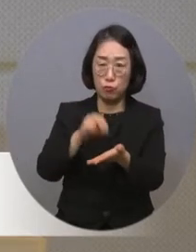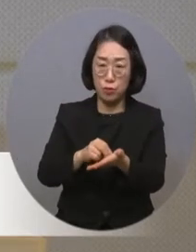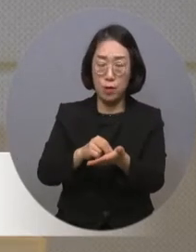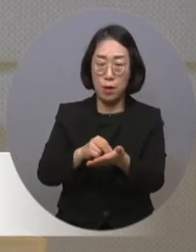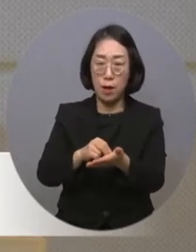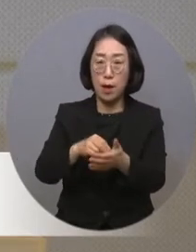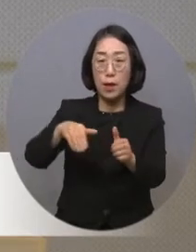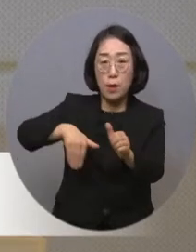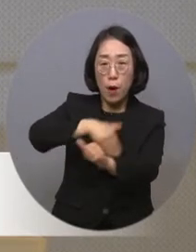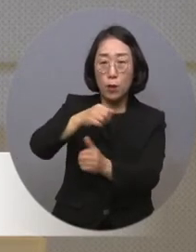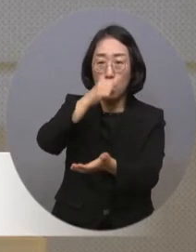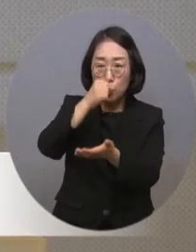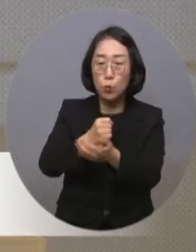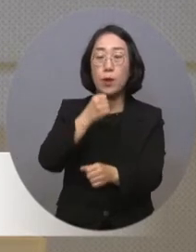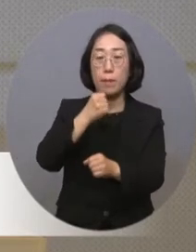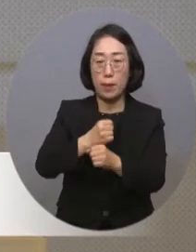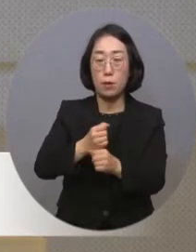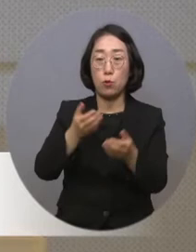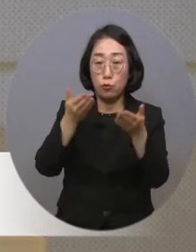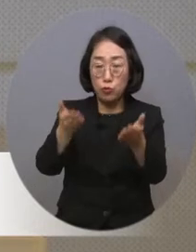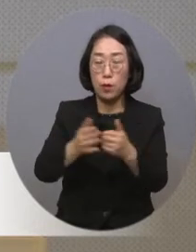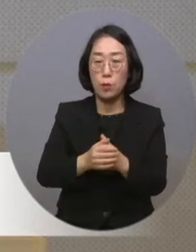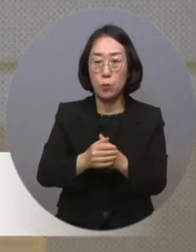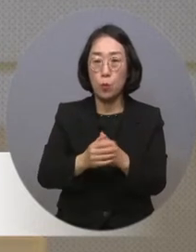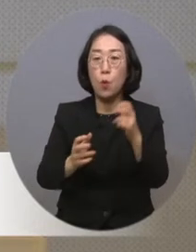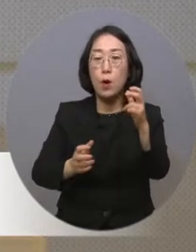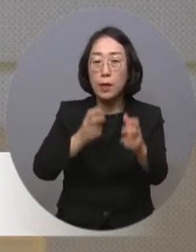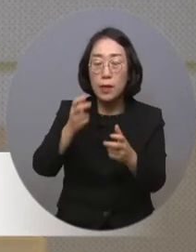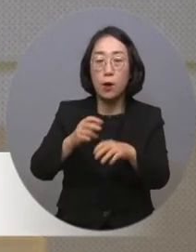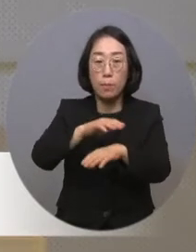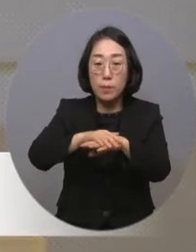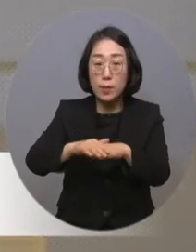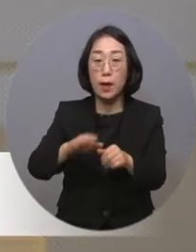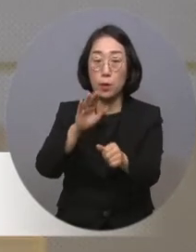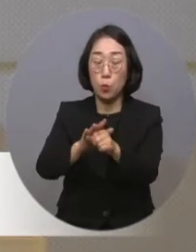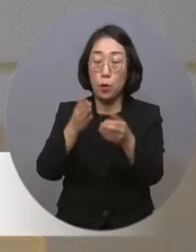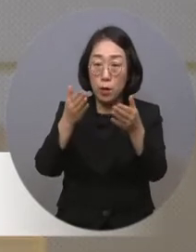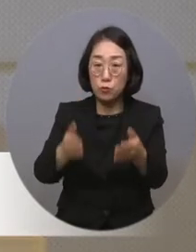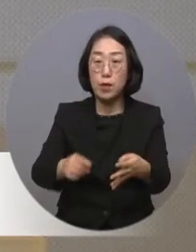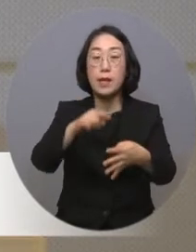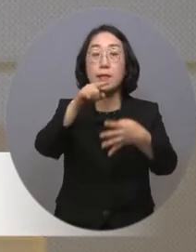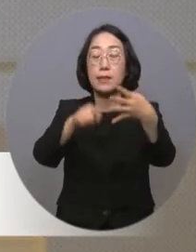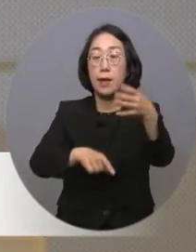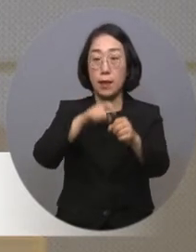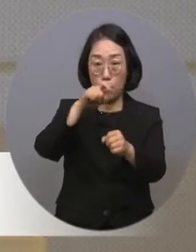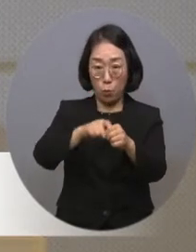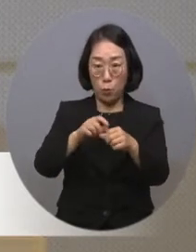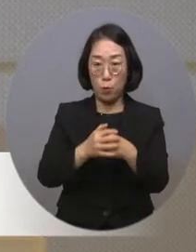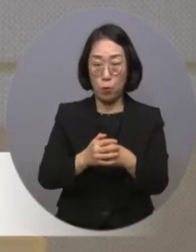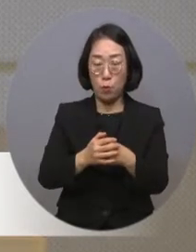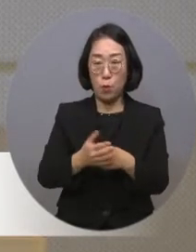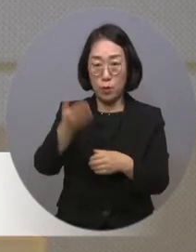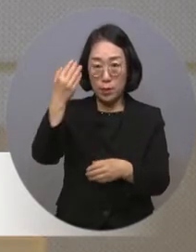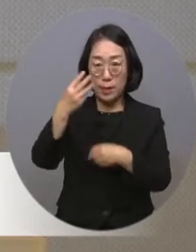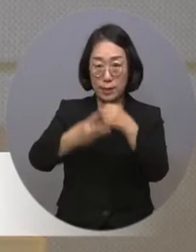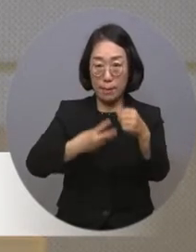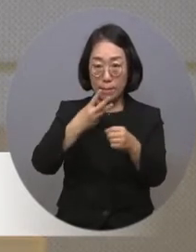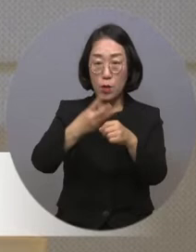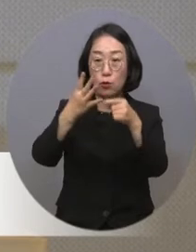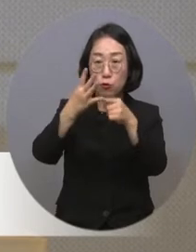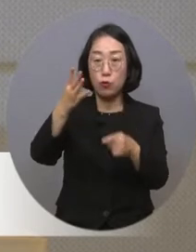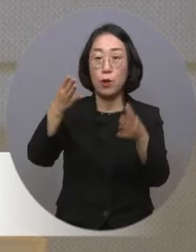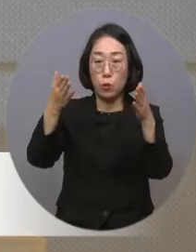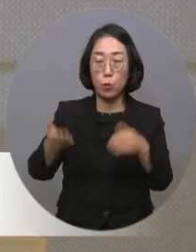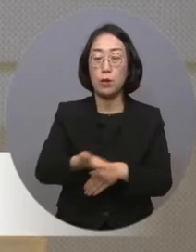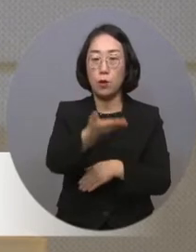충남을 만들자. 또 나가서 기업과 있는 충남을 만들자는 4대 목표량 해서 지난 3년 6개월간 여러분과